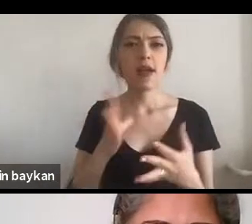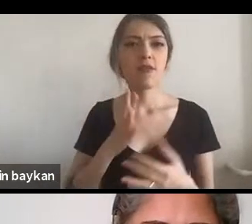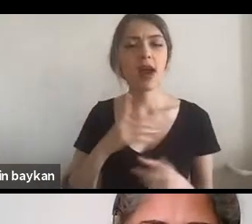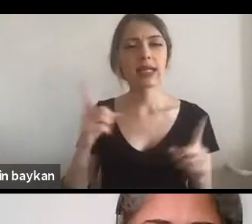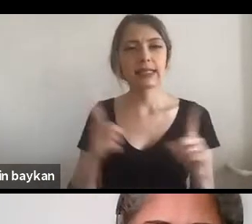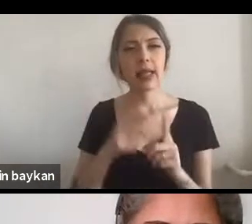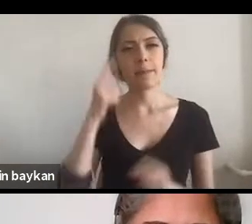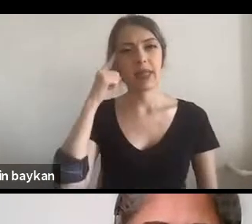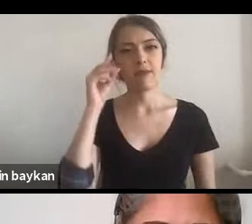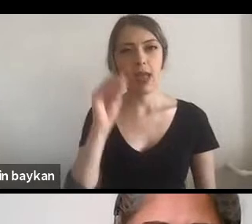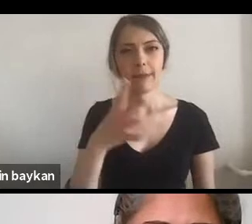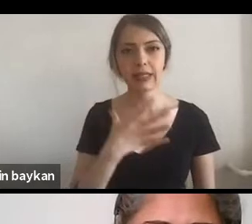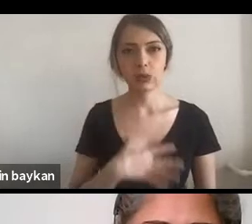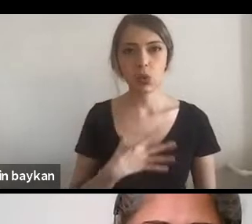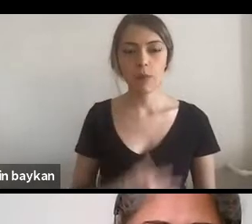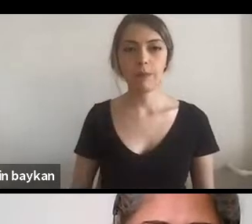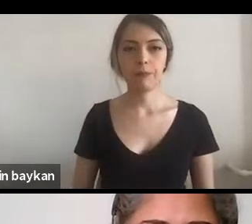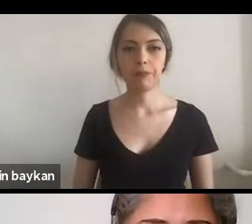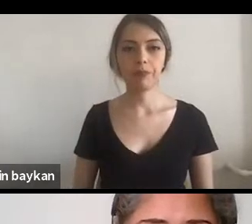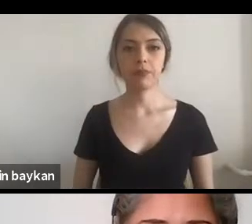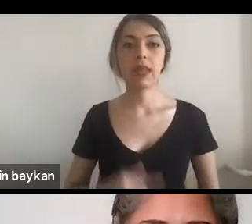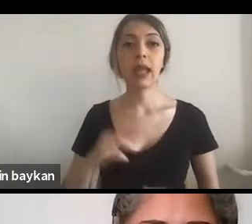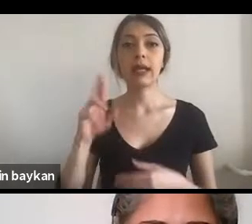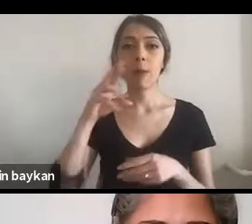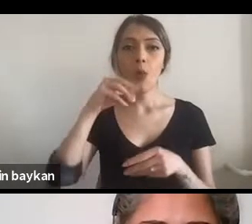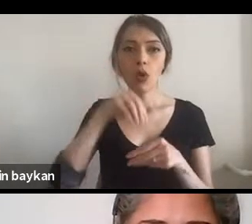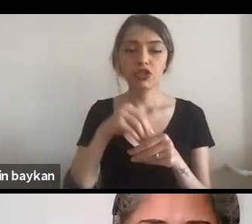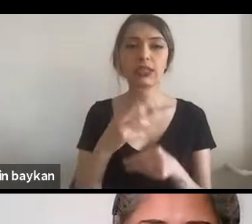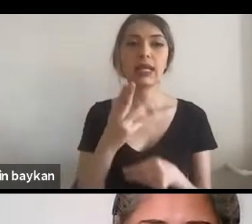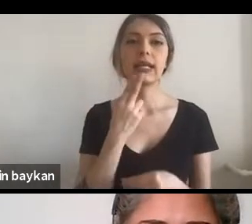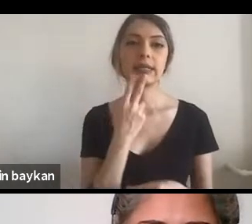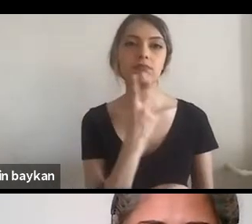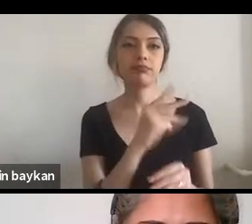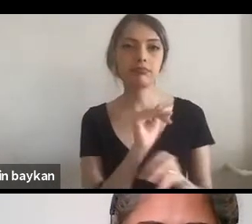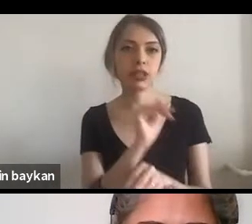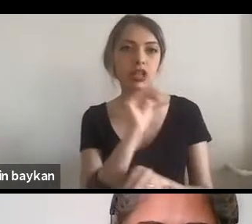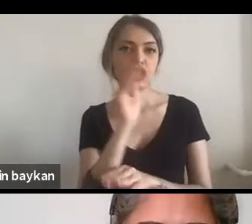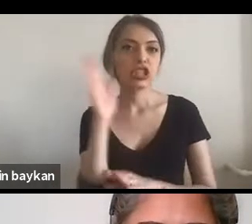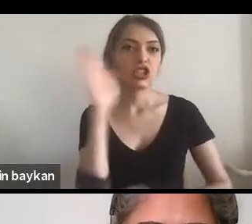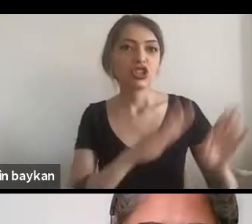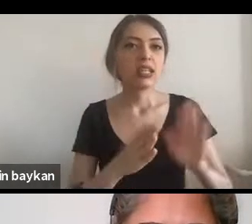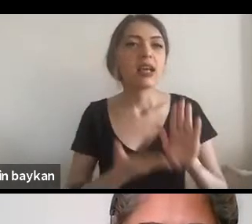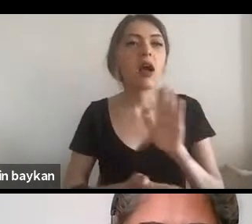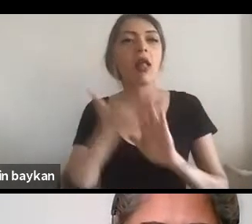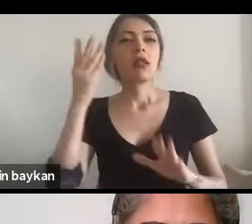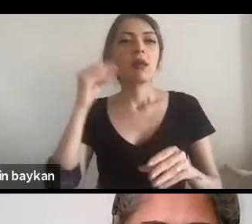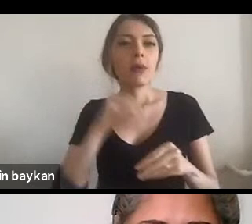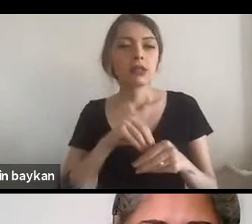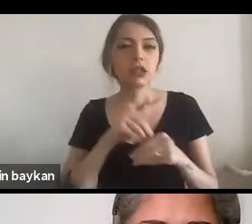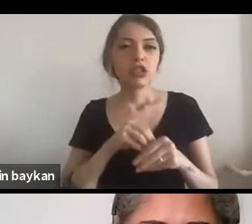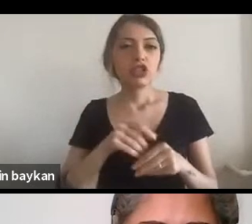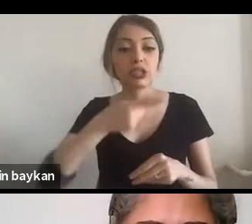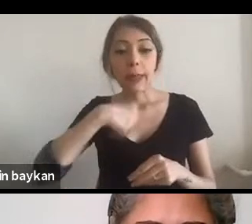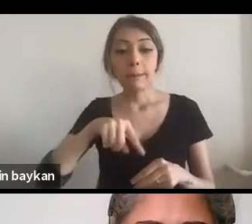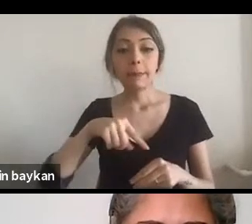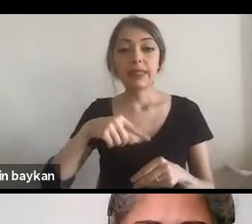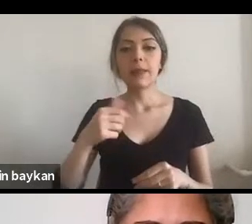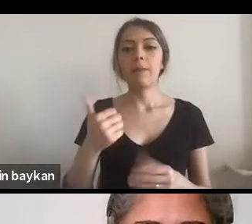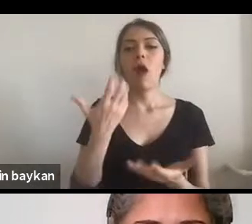bahsedeyim. Dediğim gibi raporun içeriğini kadına yönelik şiddetin önlenmesi konusunda bizim elimizdeki